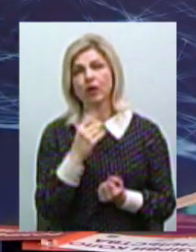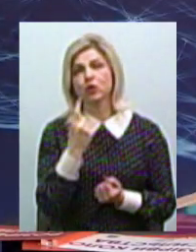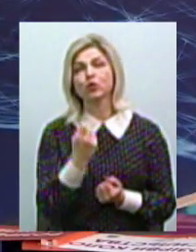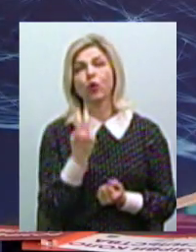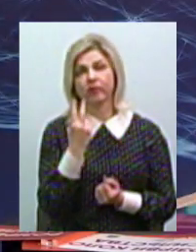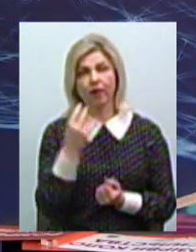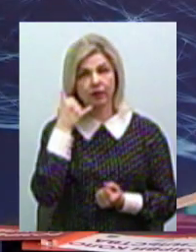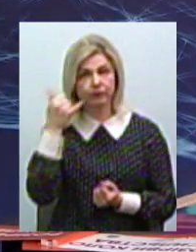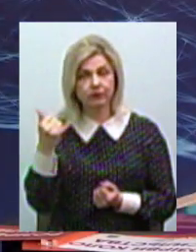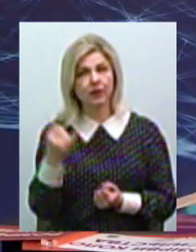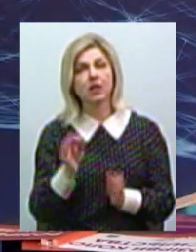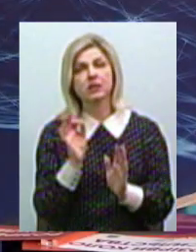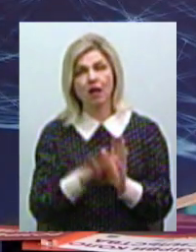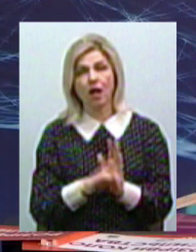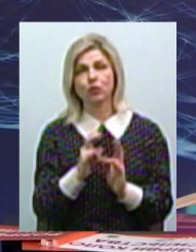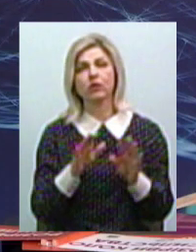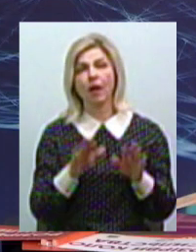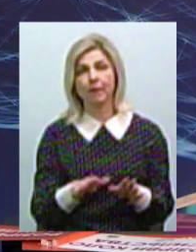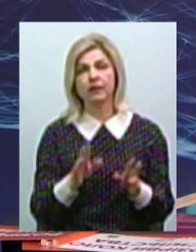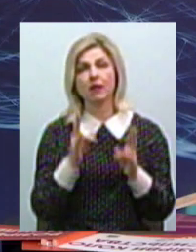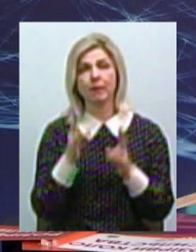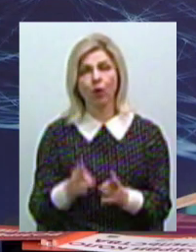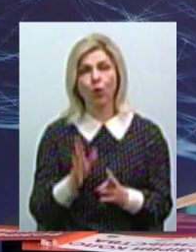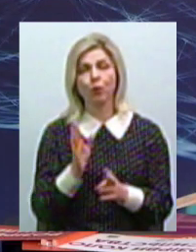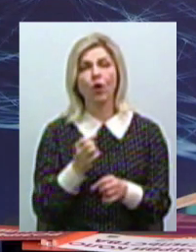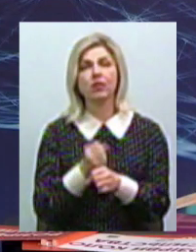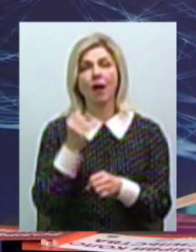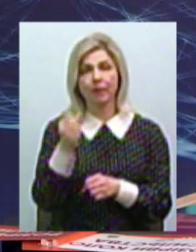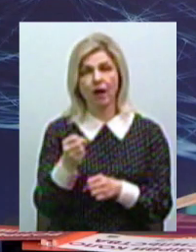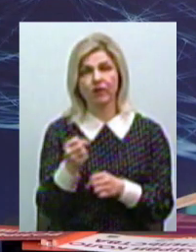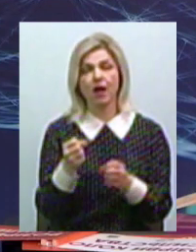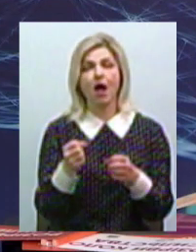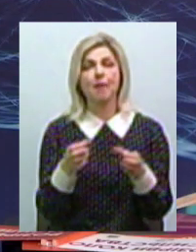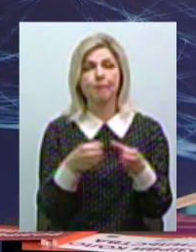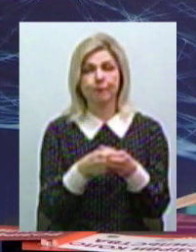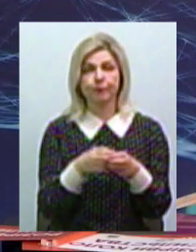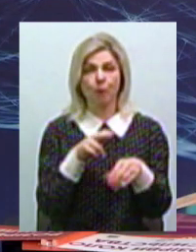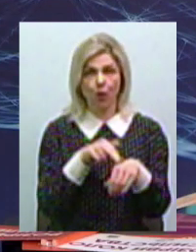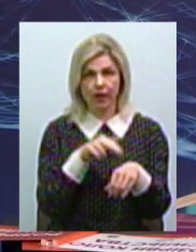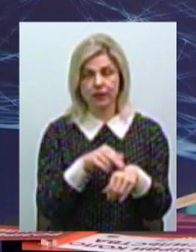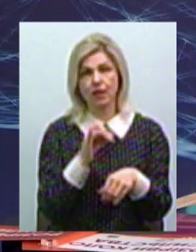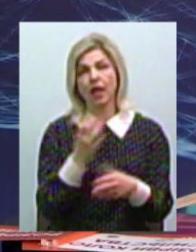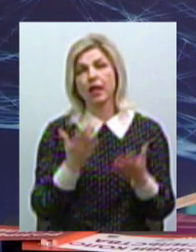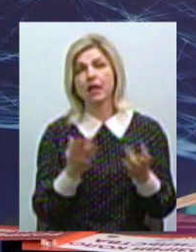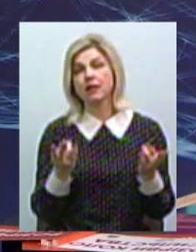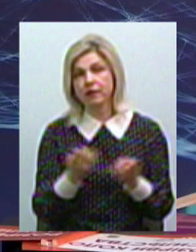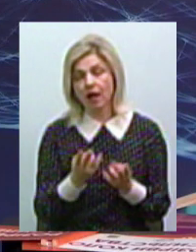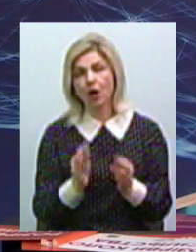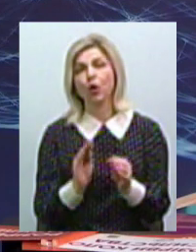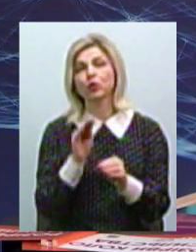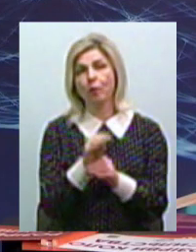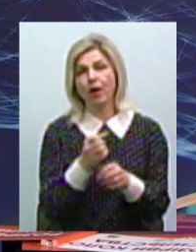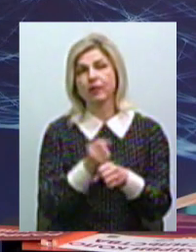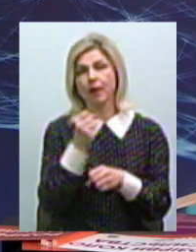102. Одразу ж на місце пригоди буде направлено найближчий наряд поліції, і у разі необхідності також додатково може бути направлена